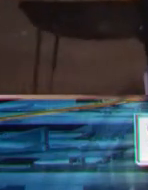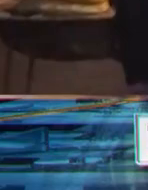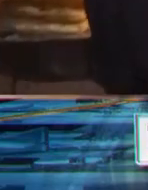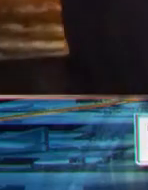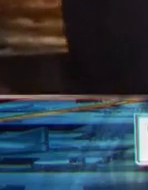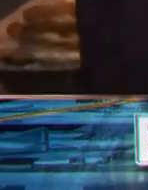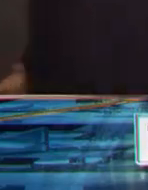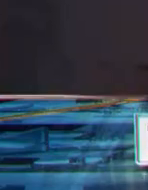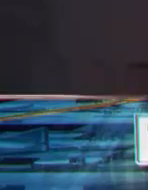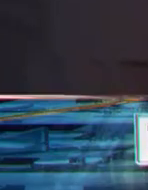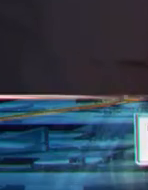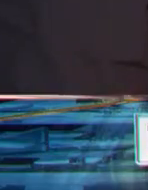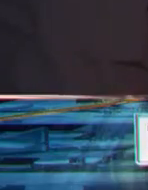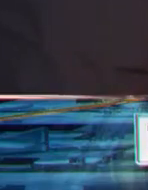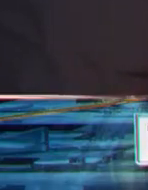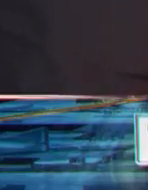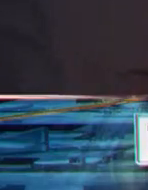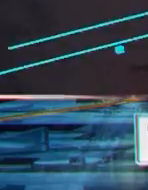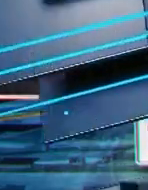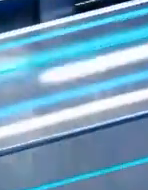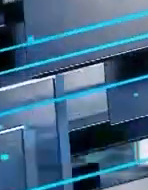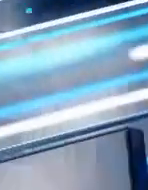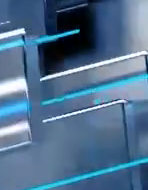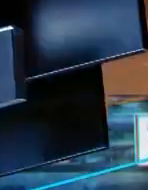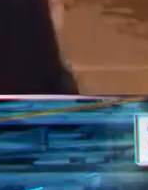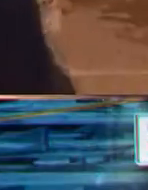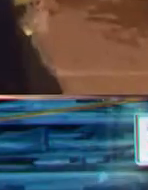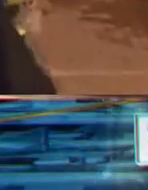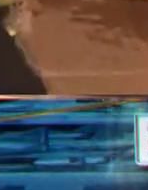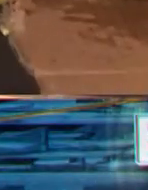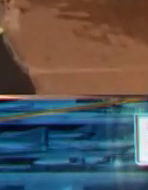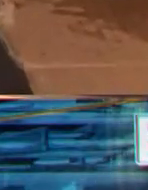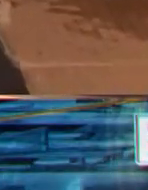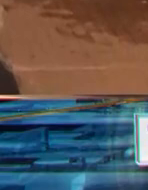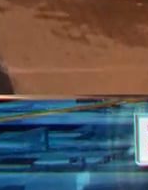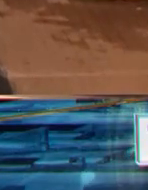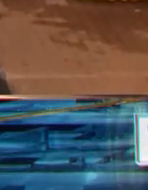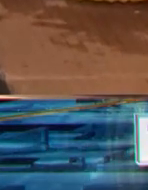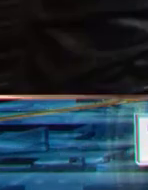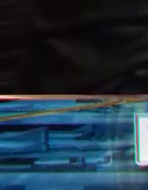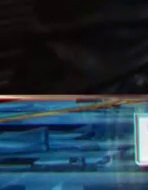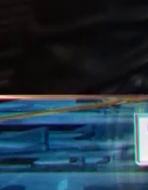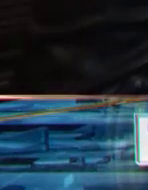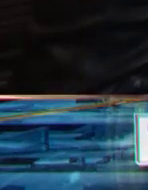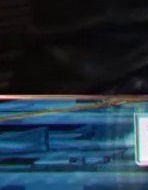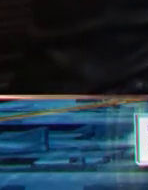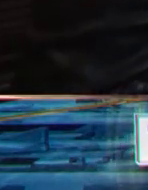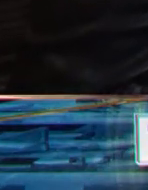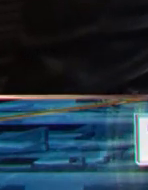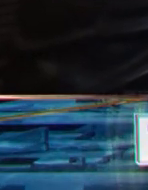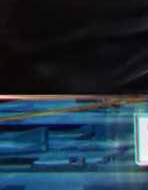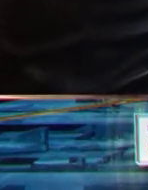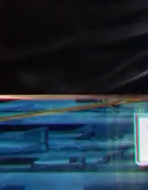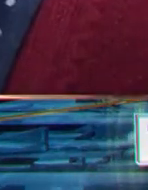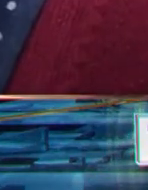Талапты ескермегендер сан соқты. Талдықорғандық үш кәсіпкер төтенше жағдай режимі шарттарын ескермеген үшін жауапкершілікке